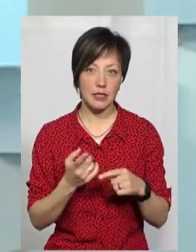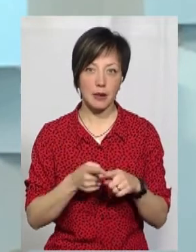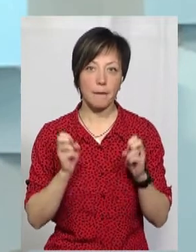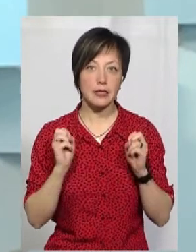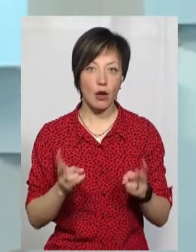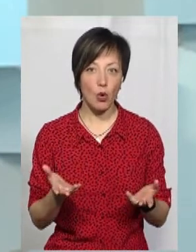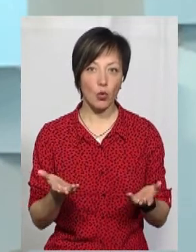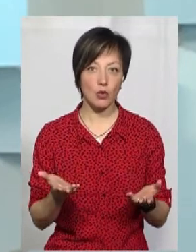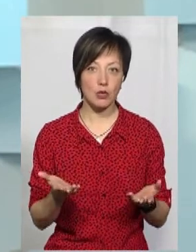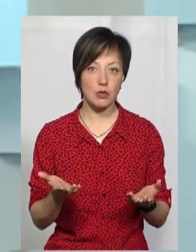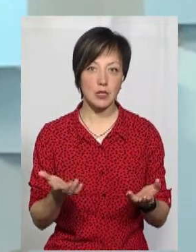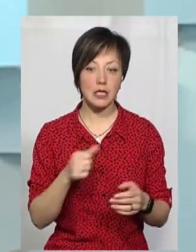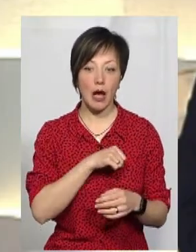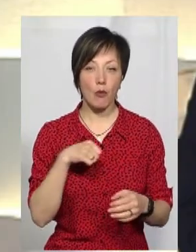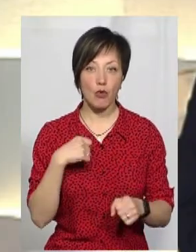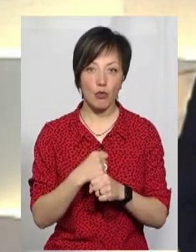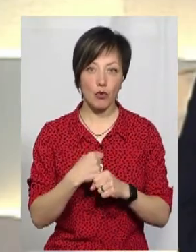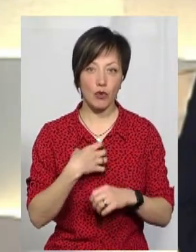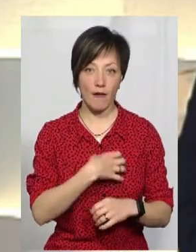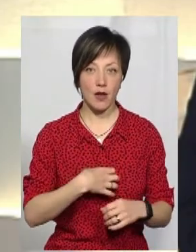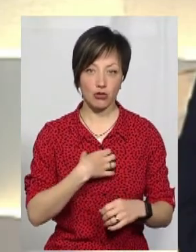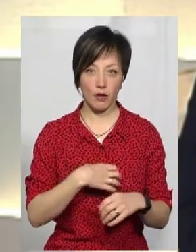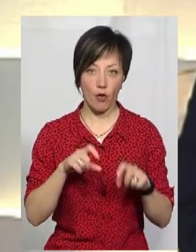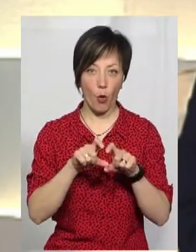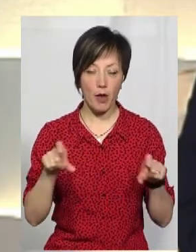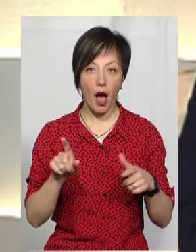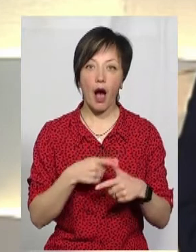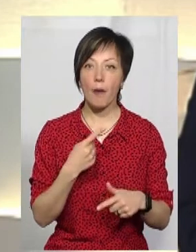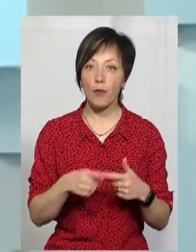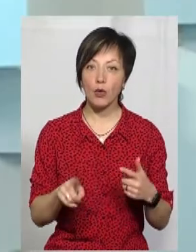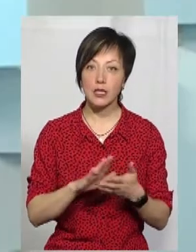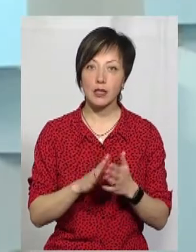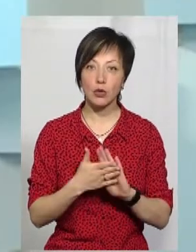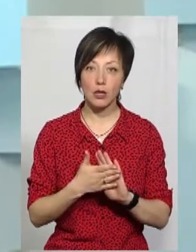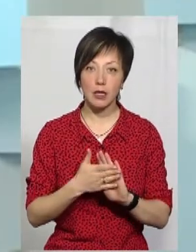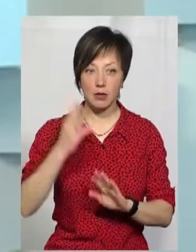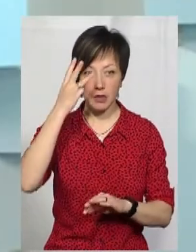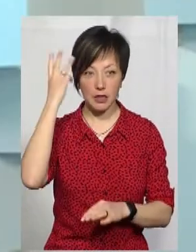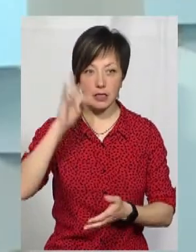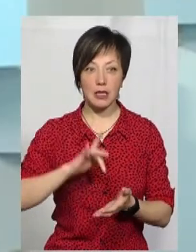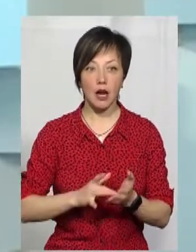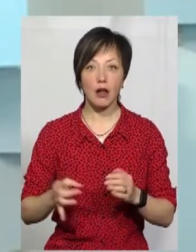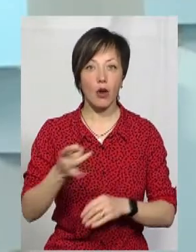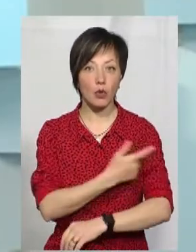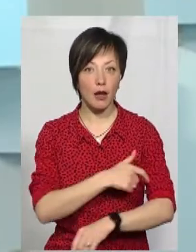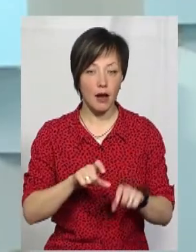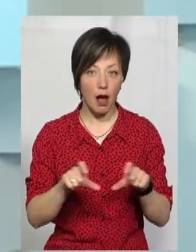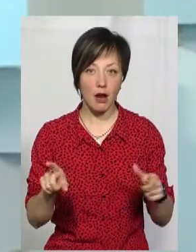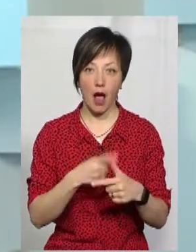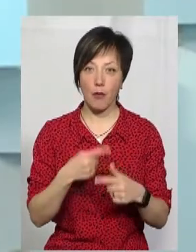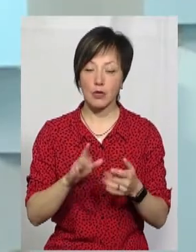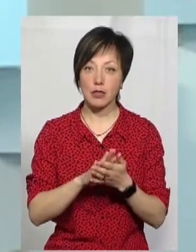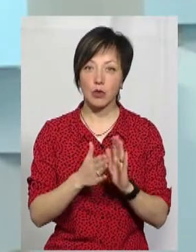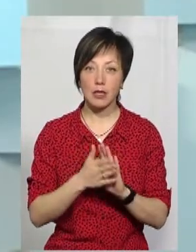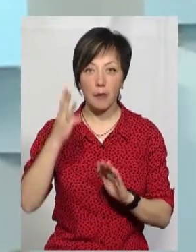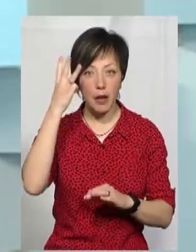під загрозу саму роботу цього важливого об'єкта. Або як в ситуації з Хмельницькою центральною районною лікарнею, або